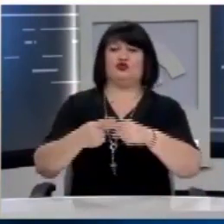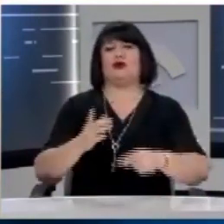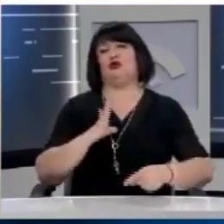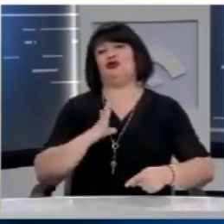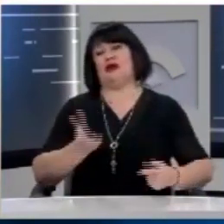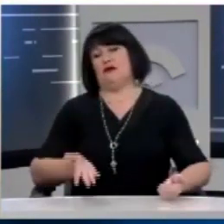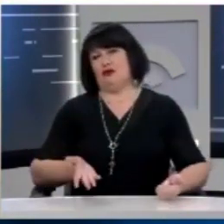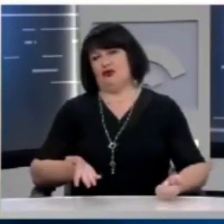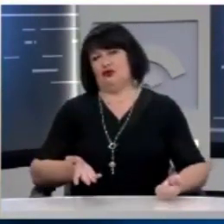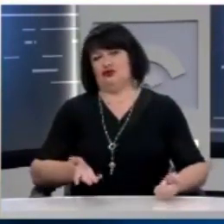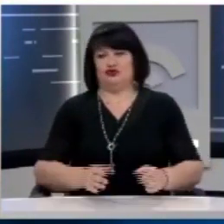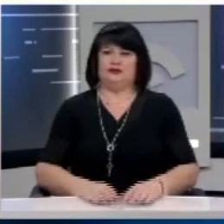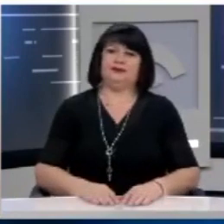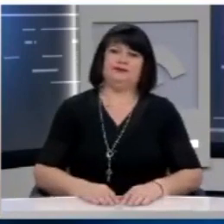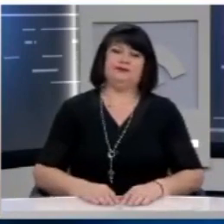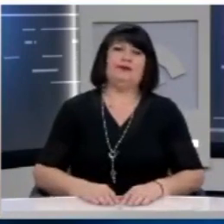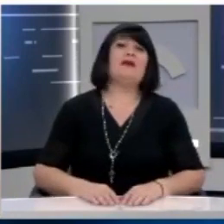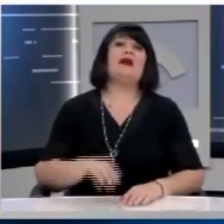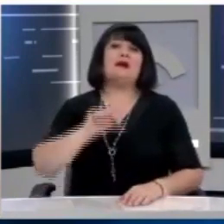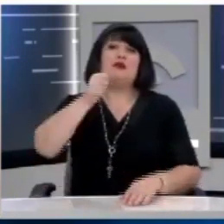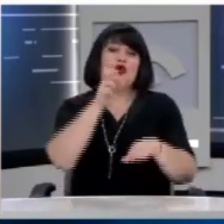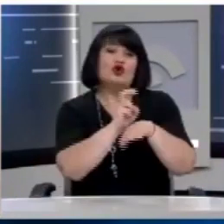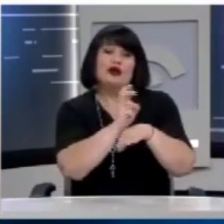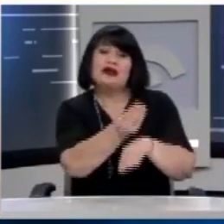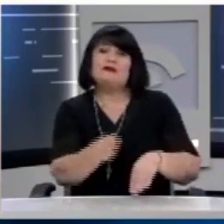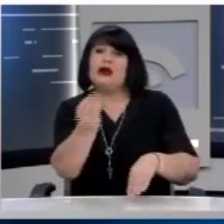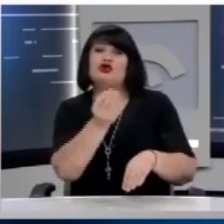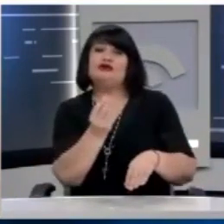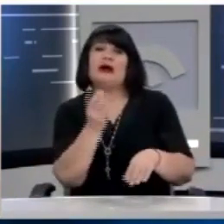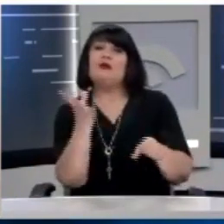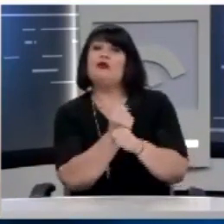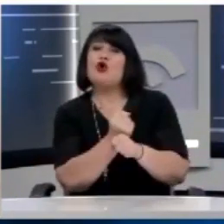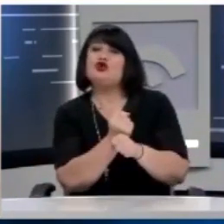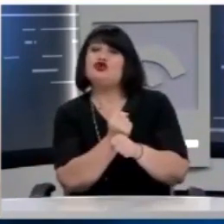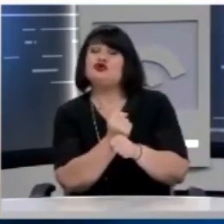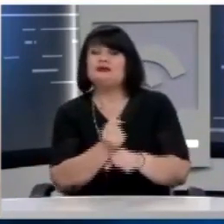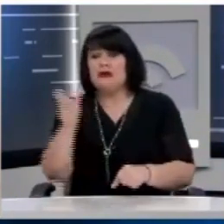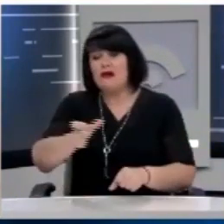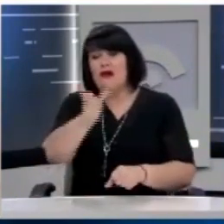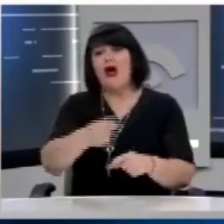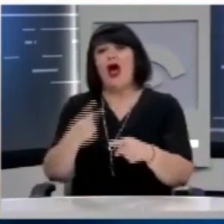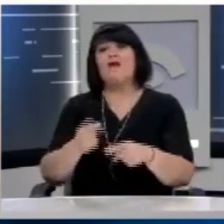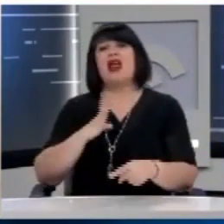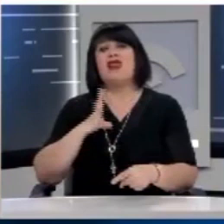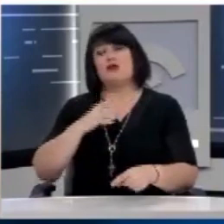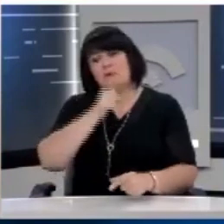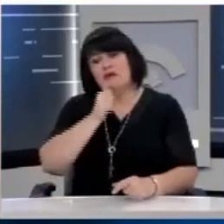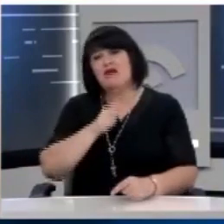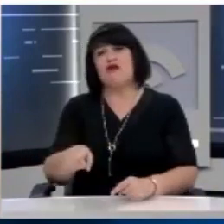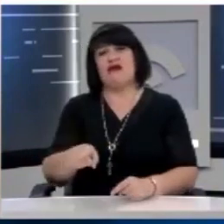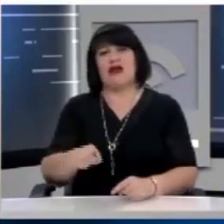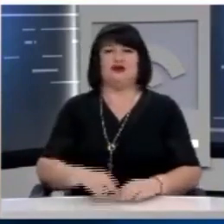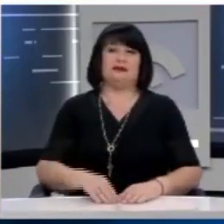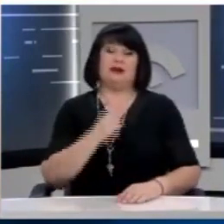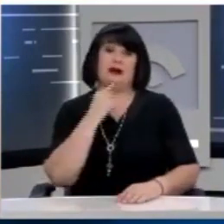στιγμή που πρέπει να εκπληρώνονται οι στόχοι των πρωτογενών πλεονασμάτων. Και βεβαίως η υπόσχεση ότι οι επενδύσεις